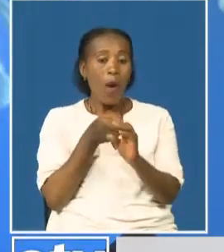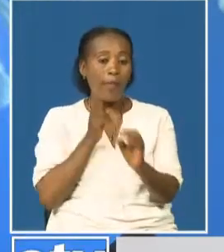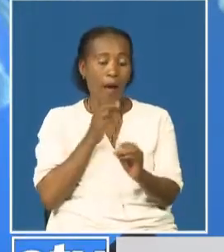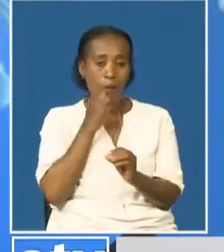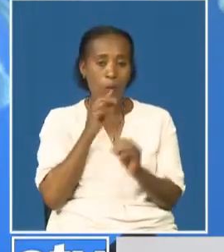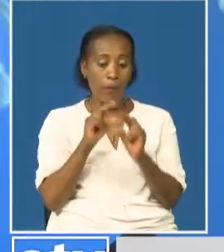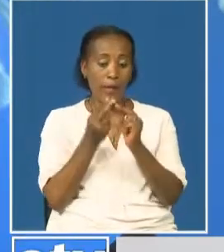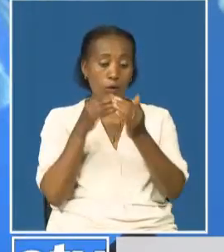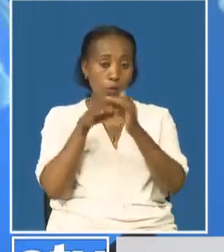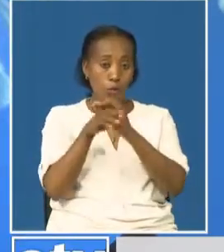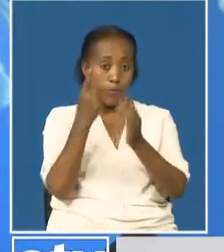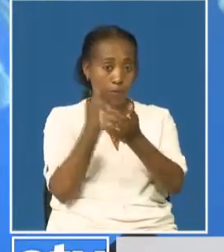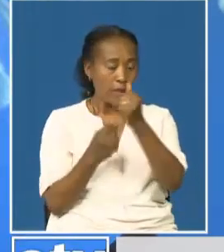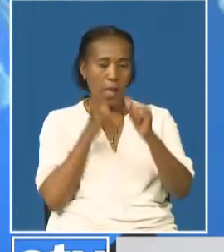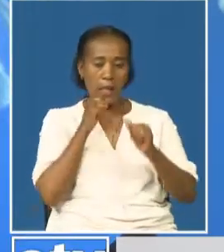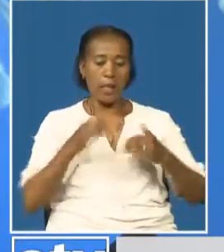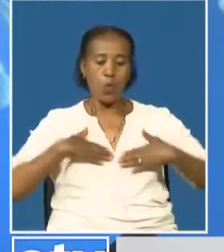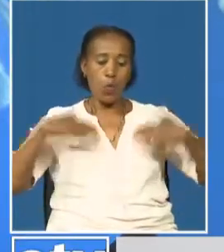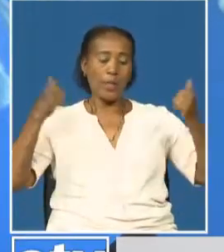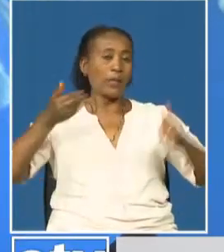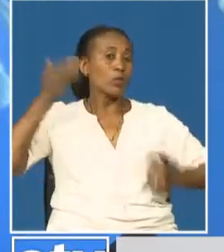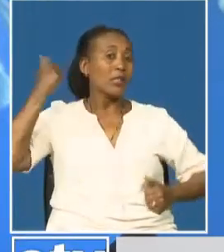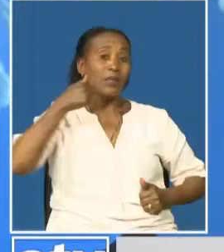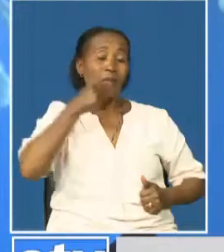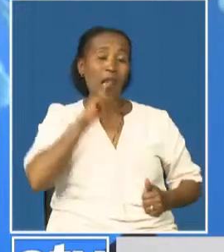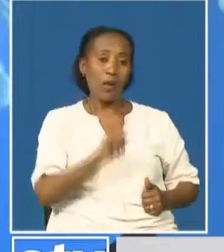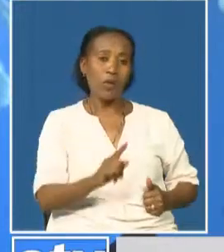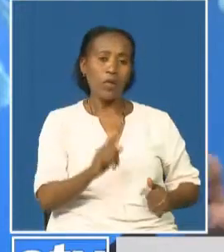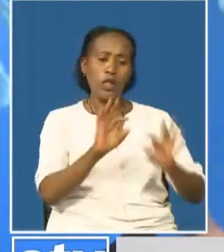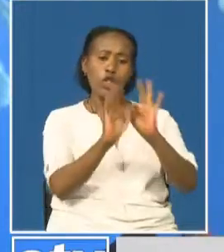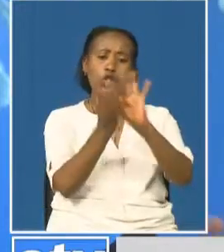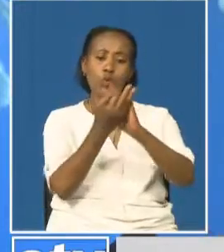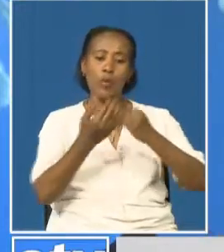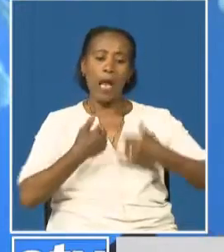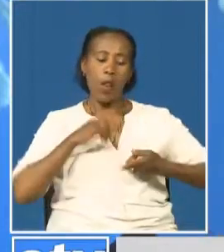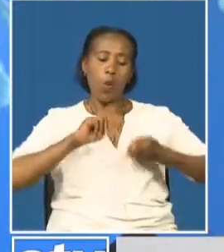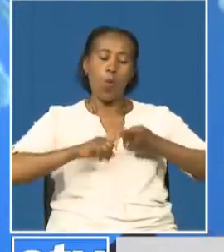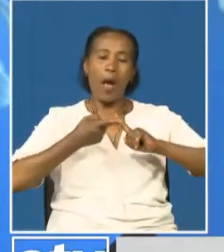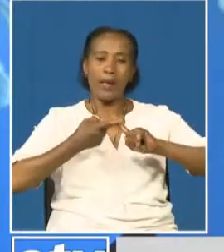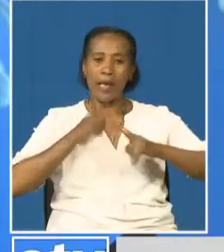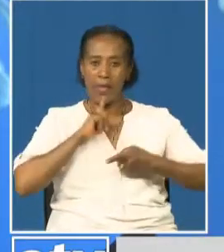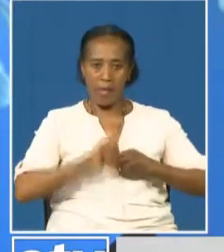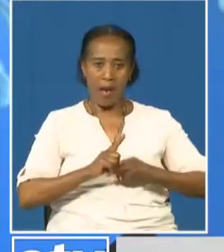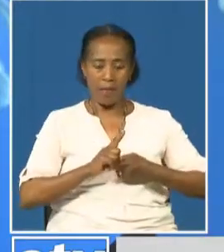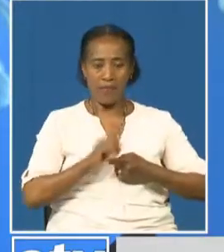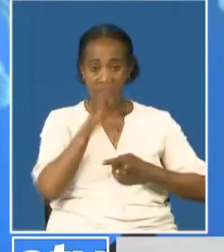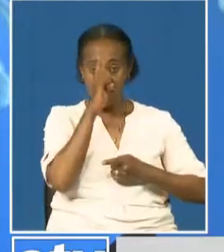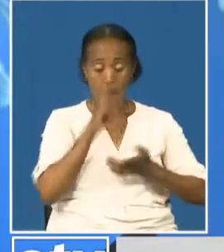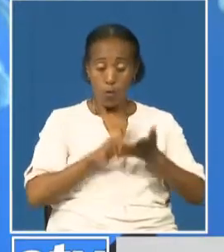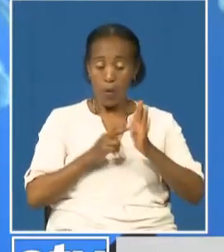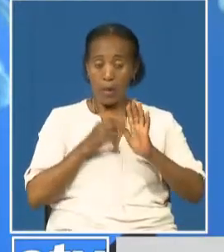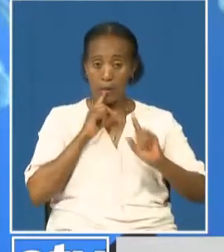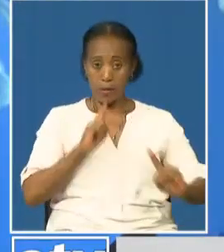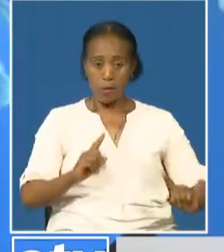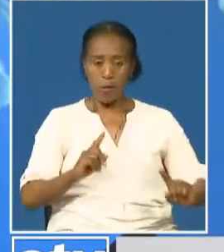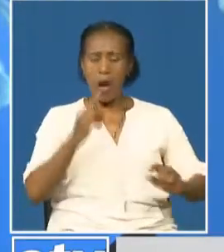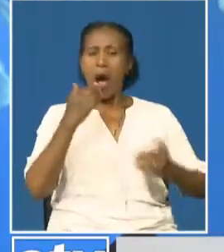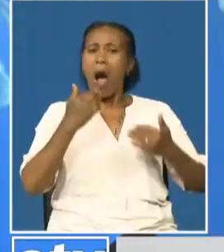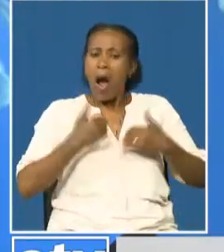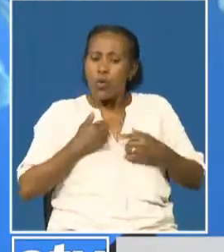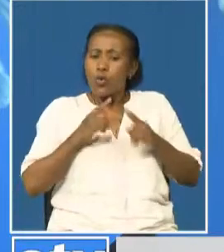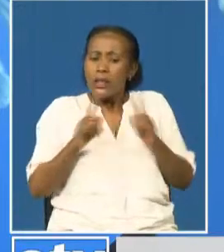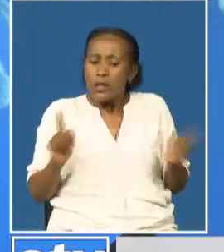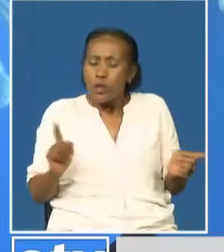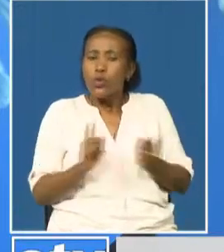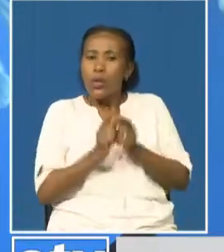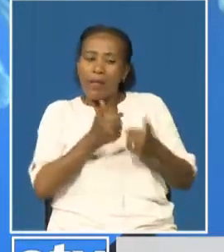ብለን በቤተሰብ ውስጥ ብቻ ሳይሆን ወጣቶች ደግሞ ቅድም እንዳሉት ትርጉም ያለው ጓደኝነት ይመሰረታሉ ብለዋል። አንዱ